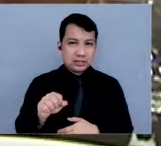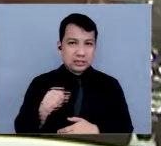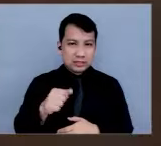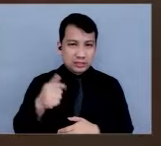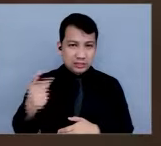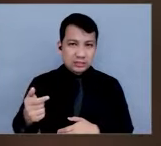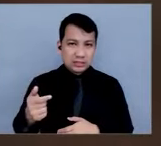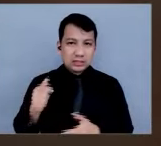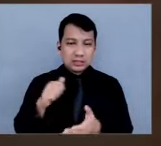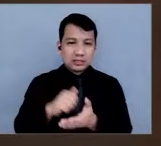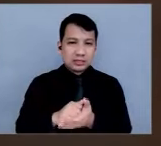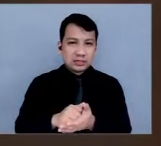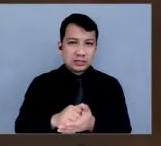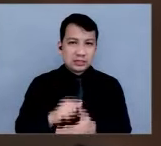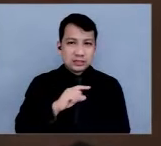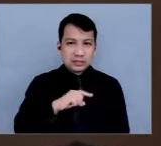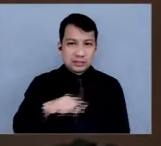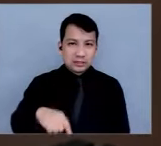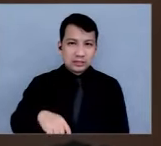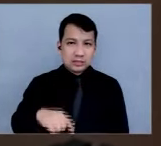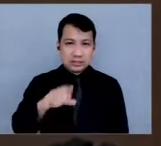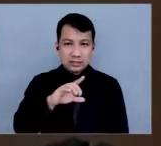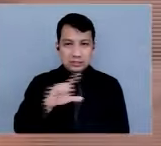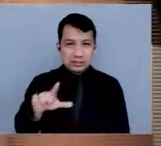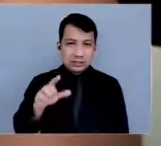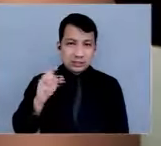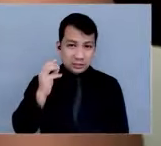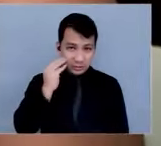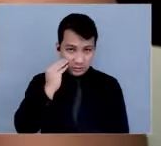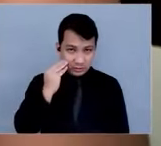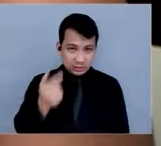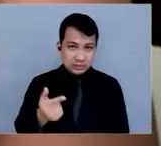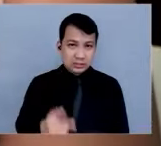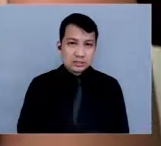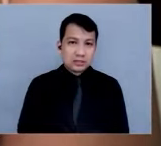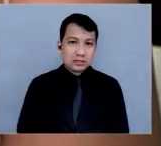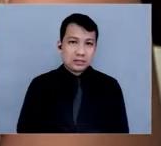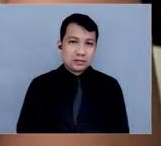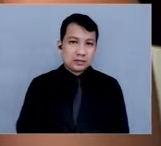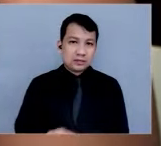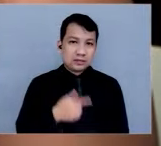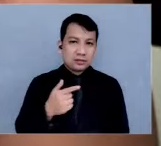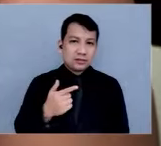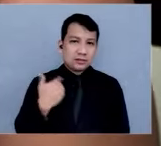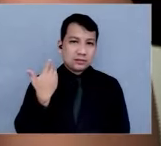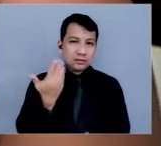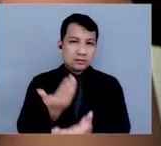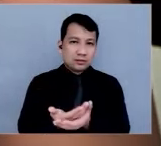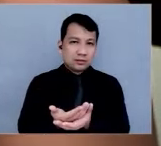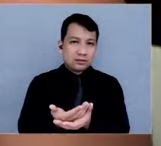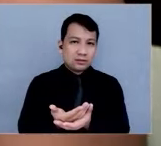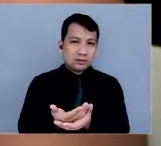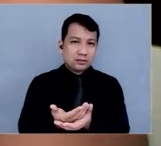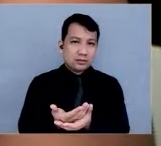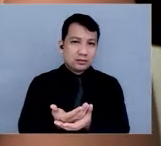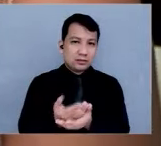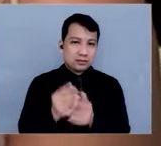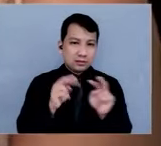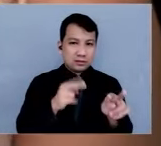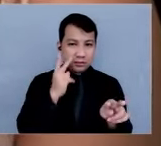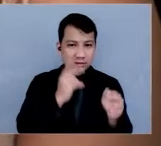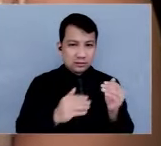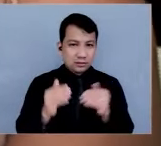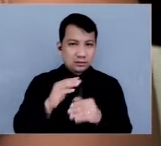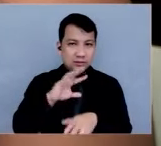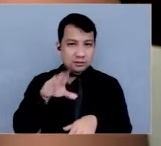niya ni Creamline Cool Smashers Michelle Gumabaw. It's been a long time coming. I've been really looking forward na makapasok talaga